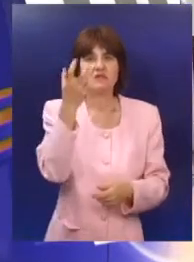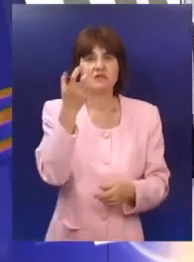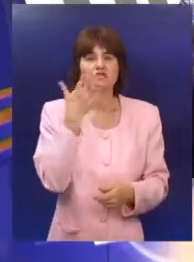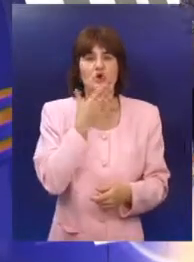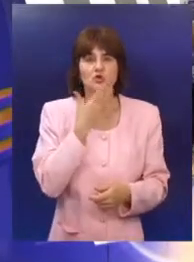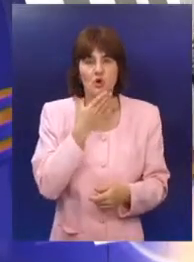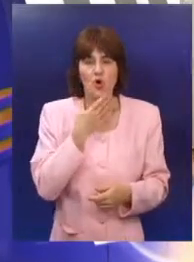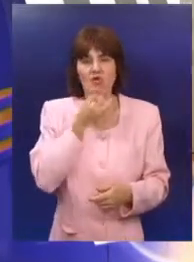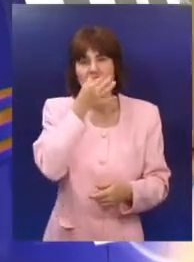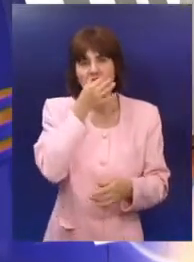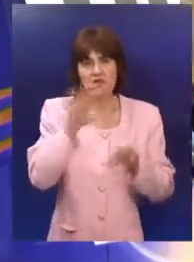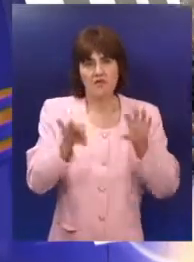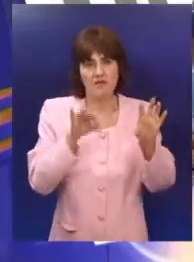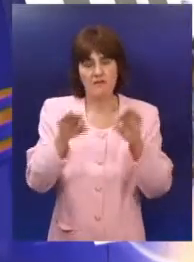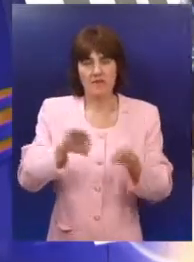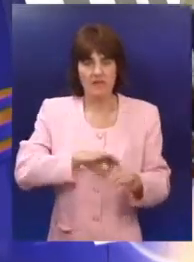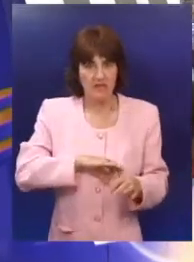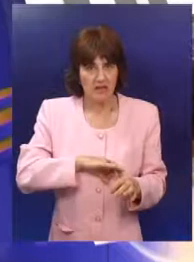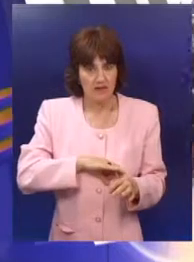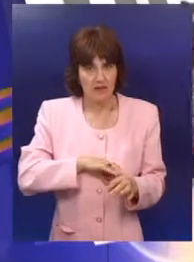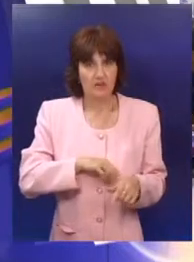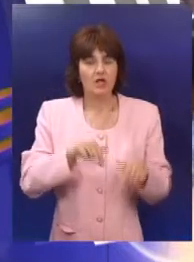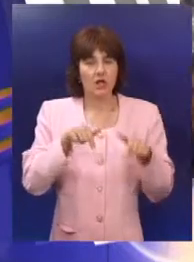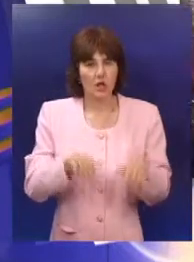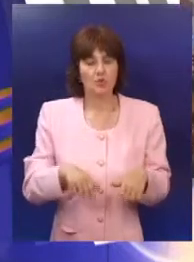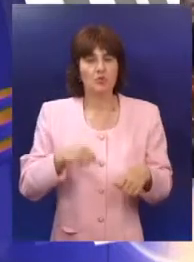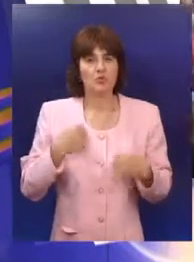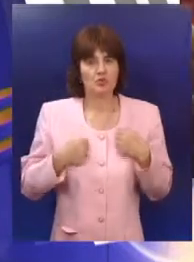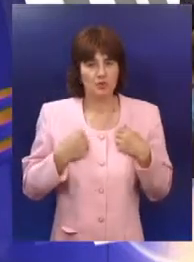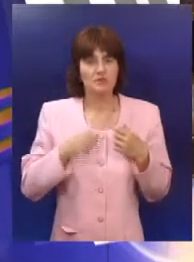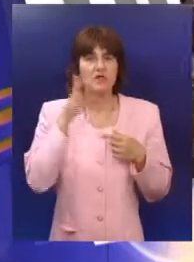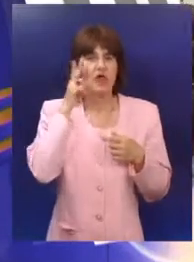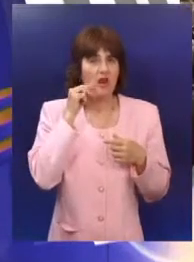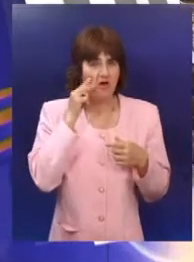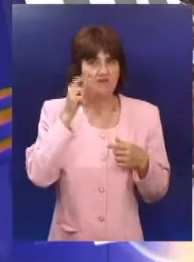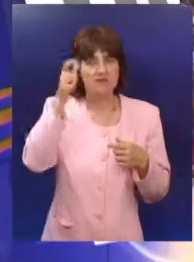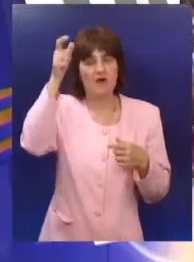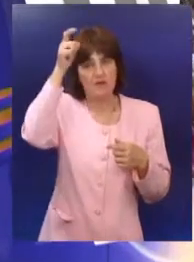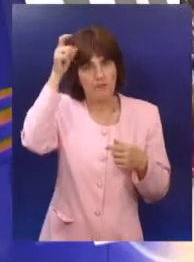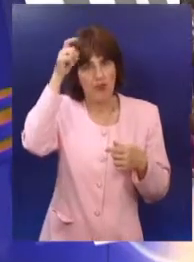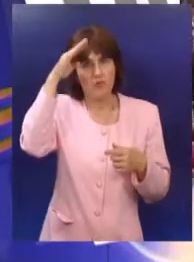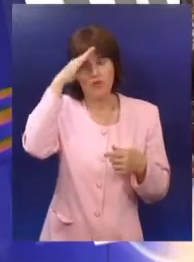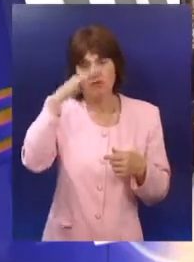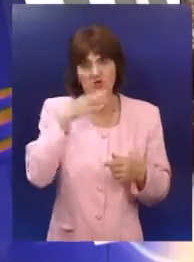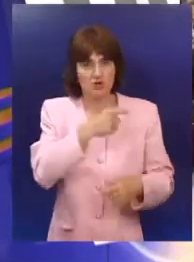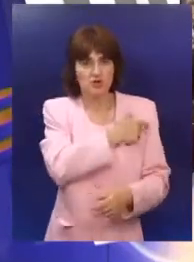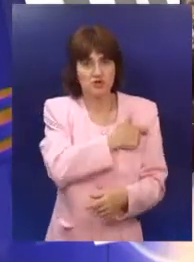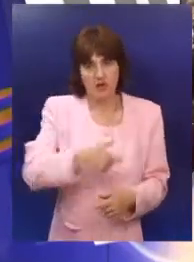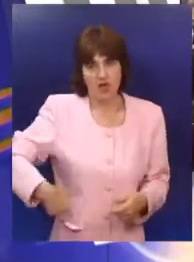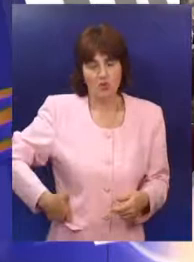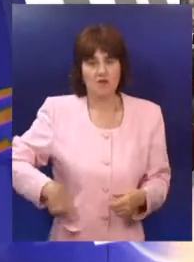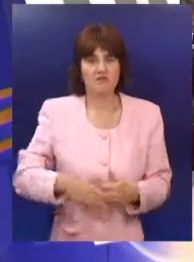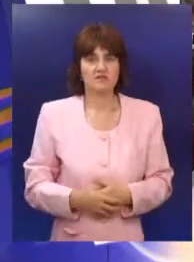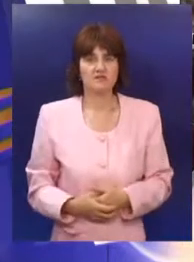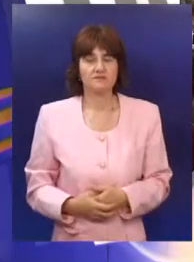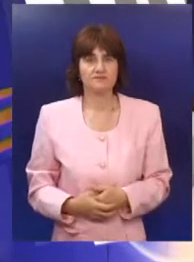škola. Najbolji će dobiti medalje i diplomu, a dodela se osim u Subotici organizuje i u Novom Sadu, Beogradu, Nišu i